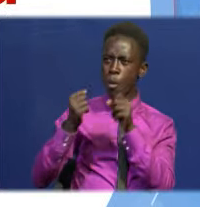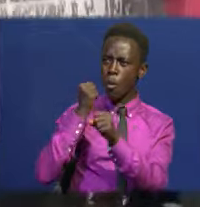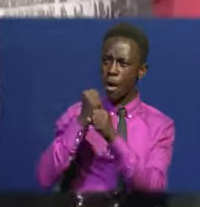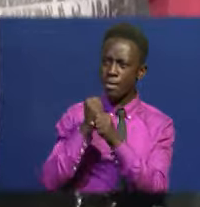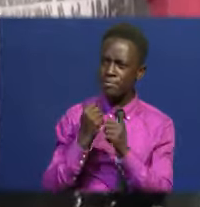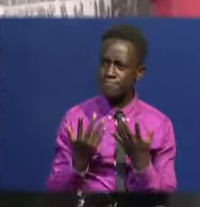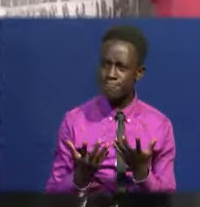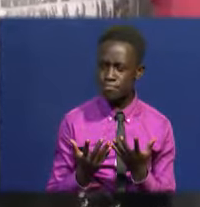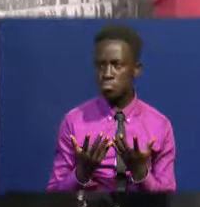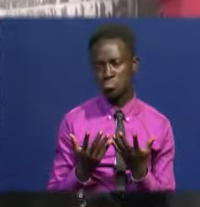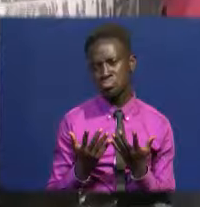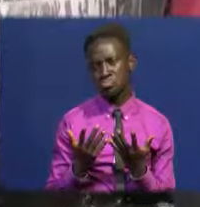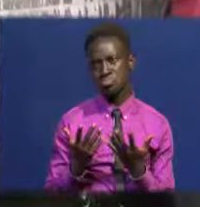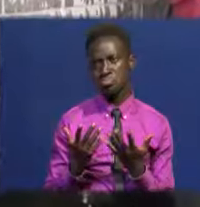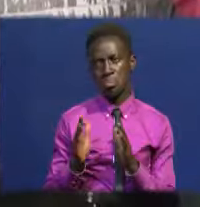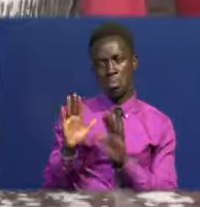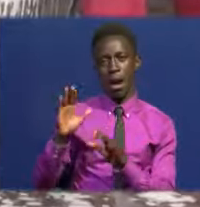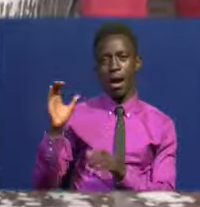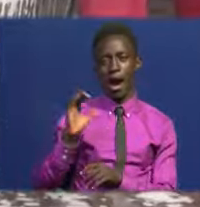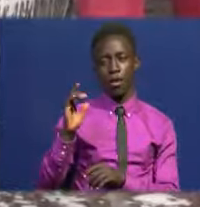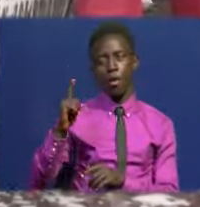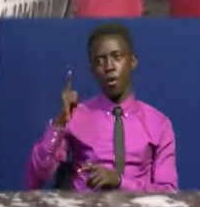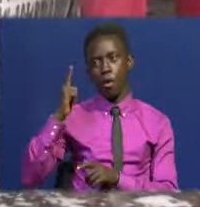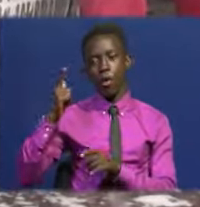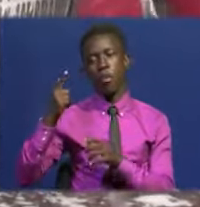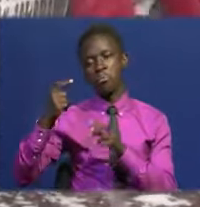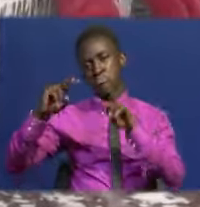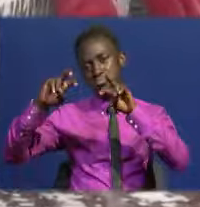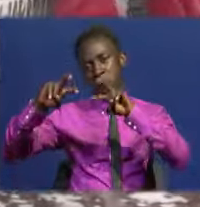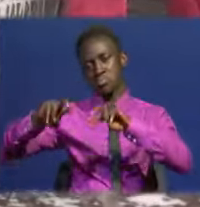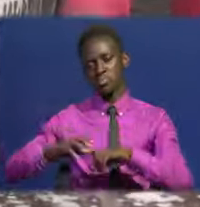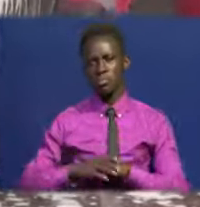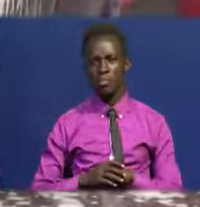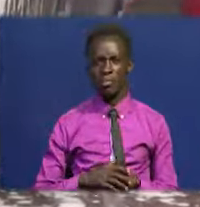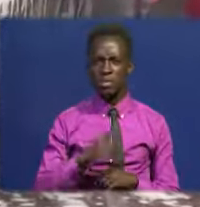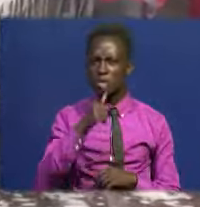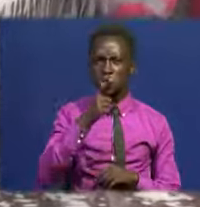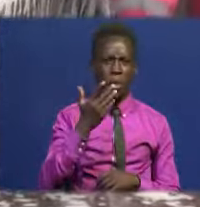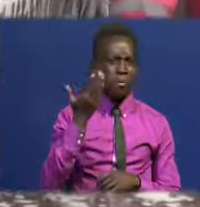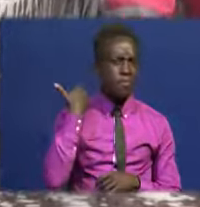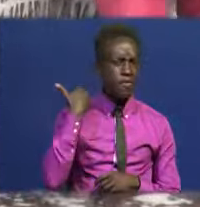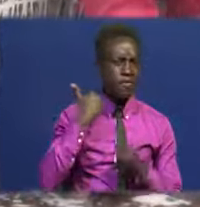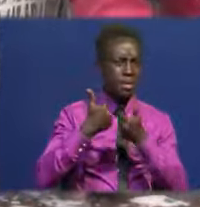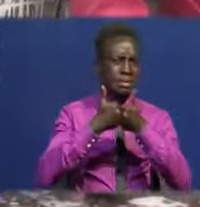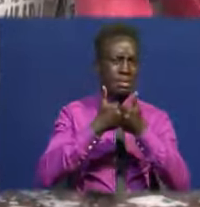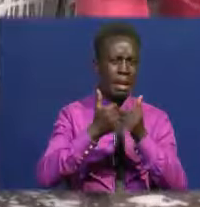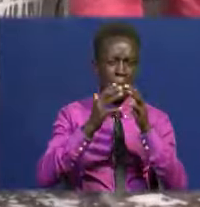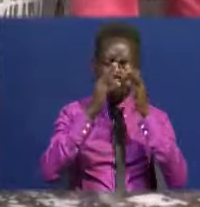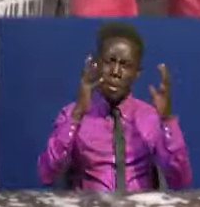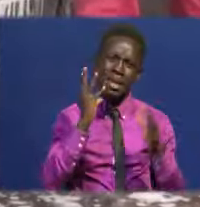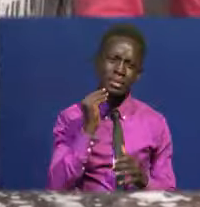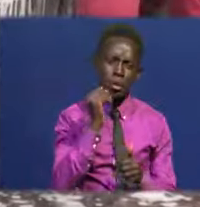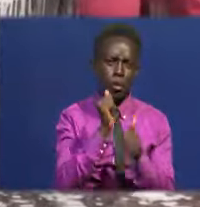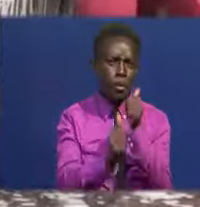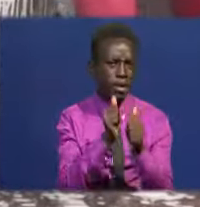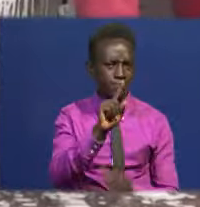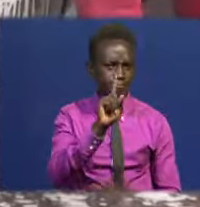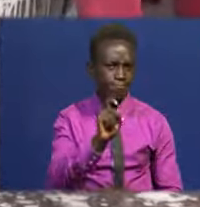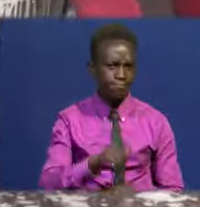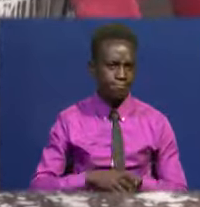hizo ndio changamoto kubwa ambayo upitia kama kufa kwa hii kazi ni kama gani? Changamoto